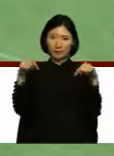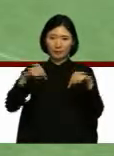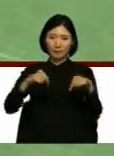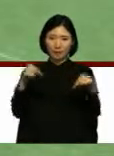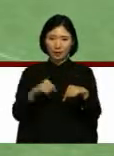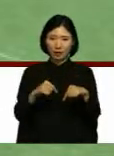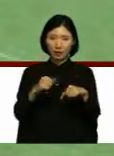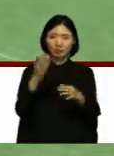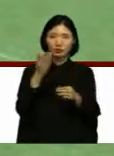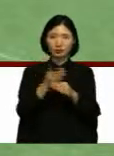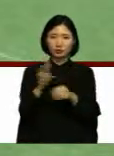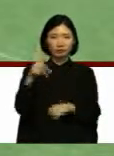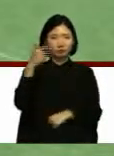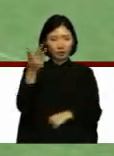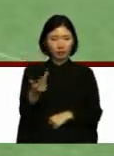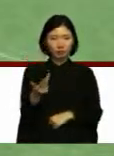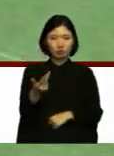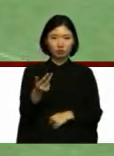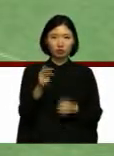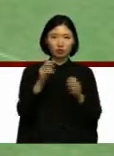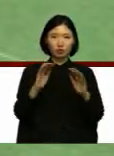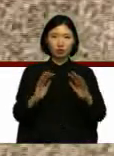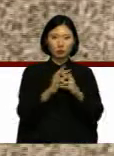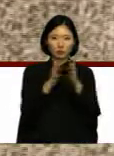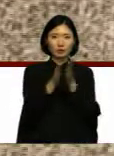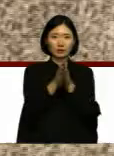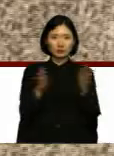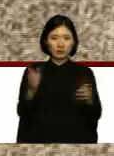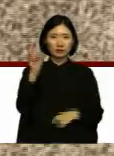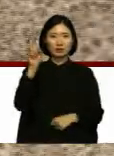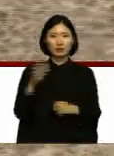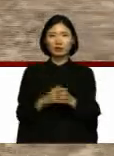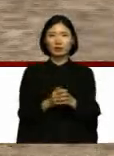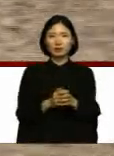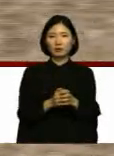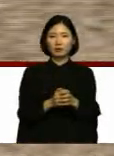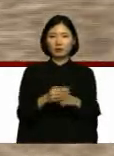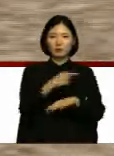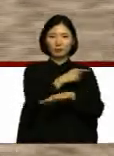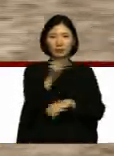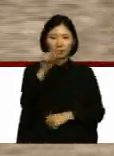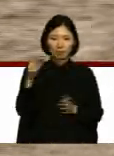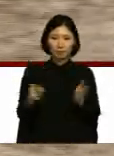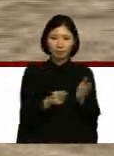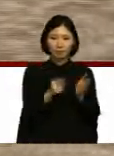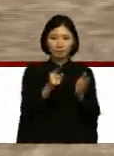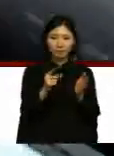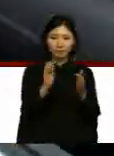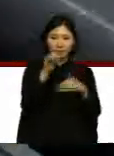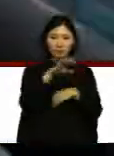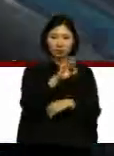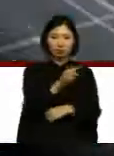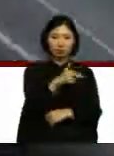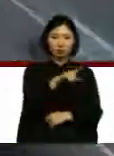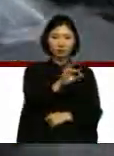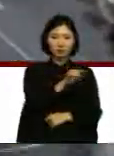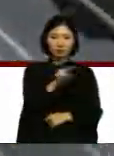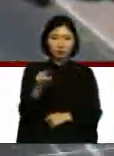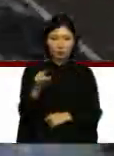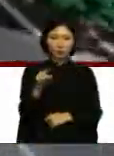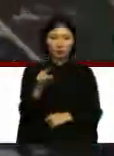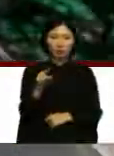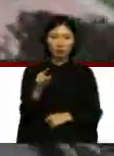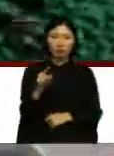다음 조 중 착공 시계 진행될 예정이라고 밝혔습니다 주책 술 에 이 노선은 파주운정 에서 고양